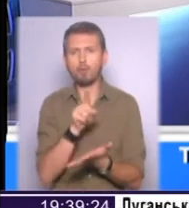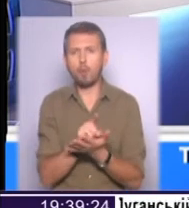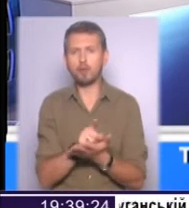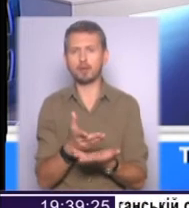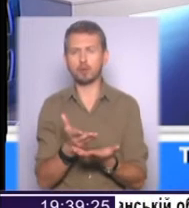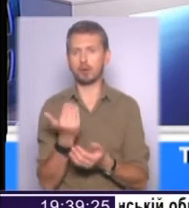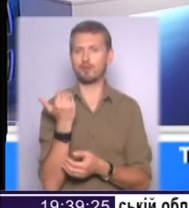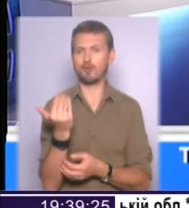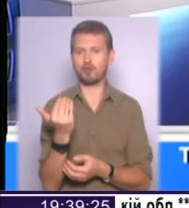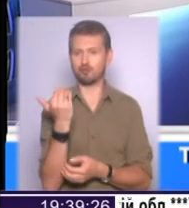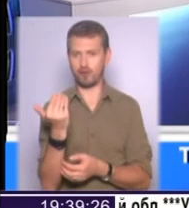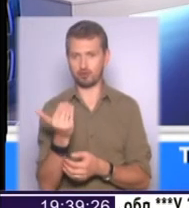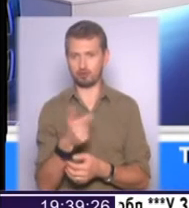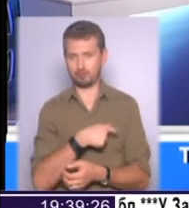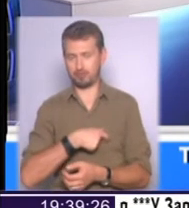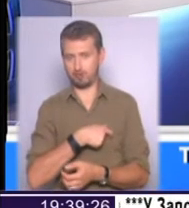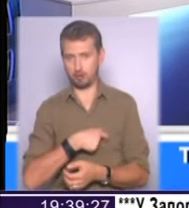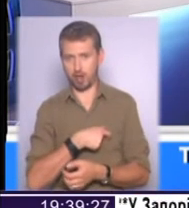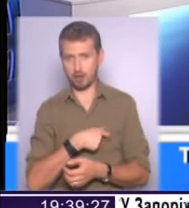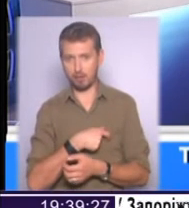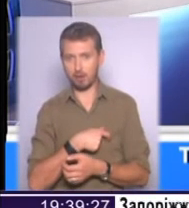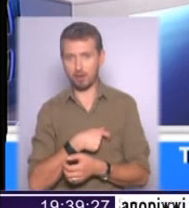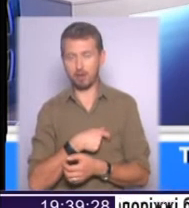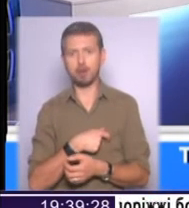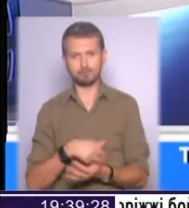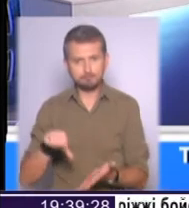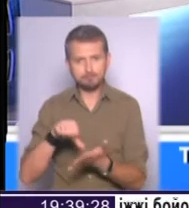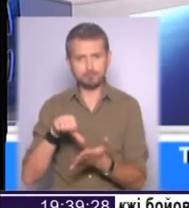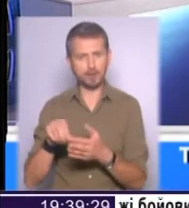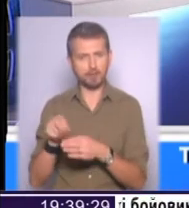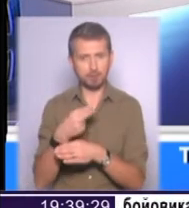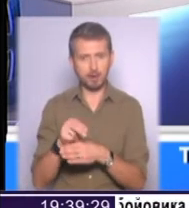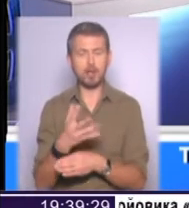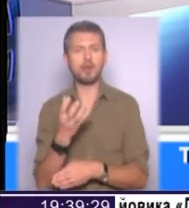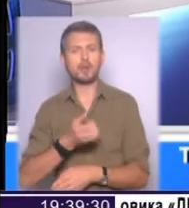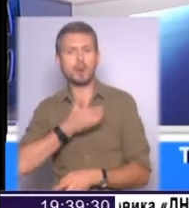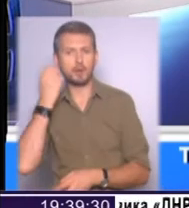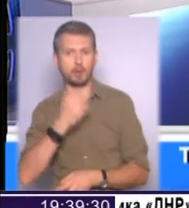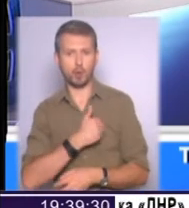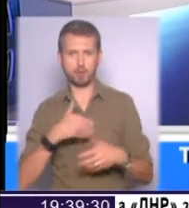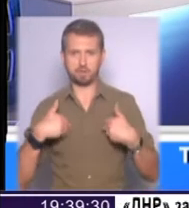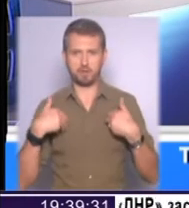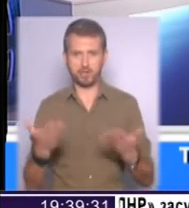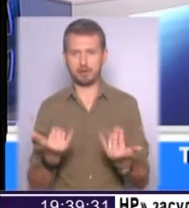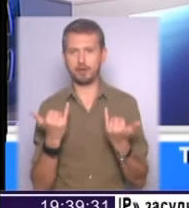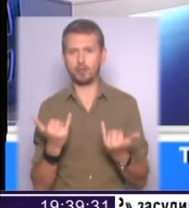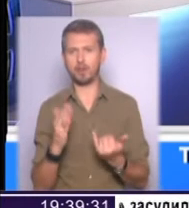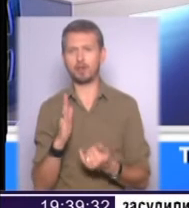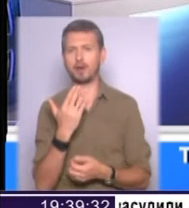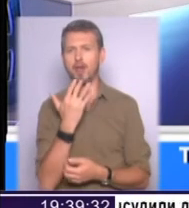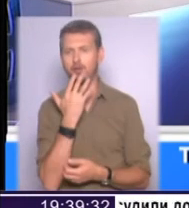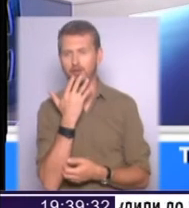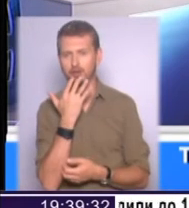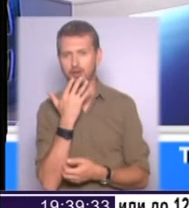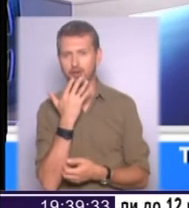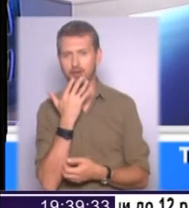власне, і ваших колег залучити це і виправляти це стало. І ще, користуючи нагодою, хочу привітати сьогодні етнічних, особливо